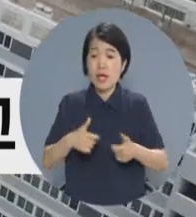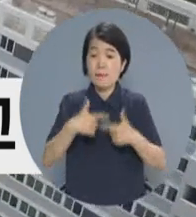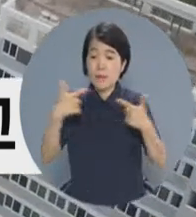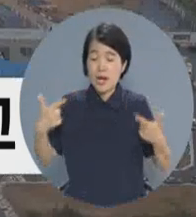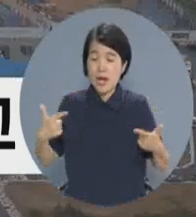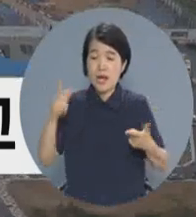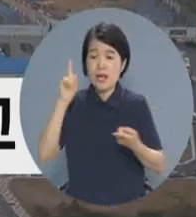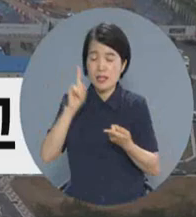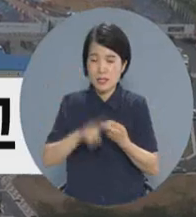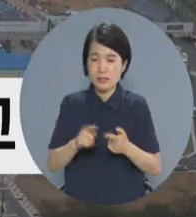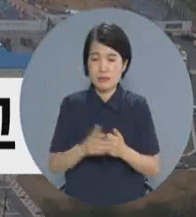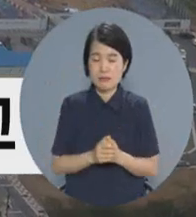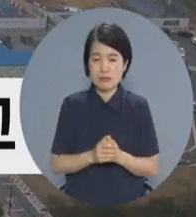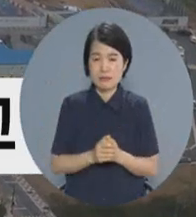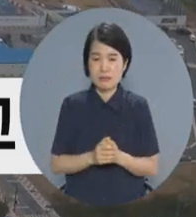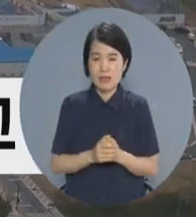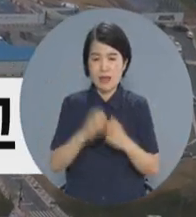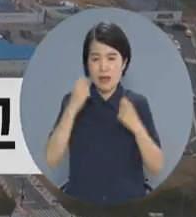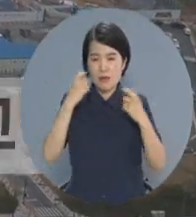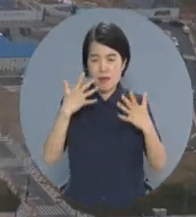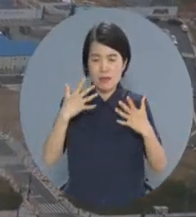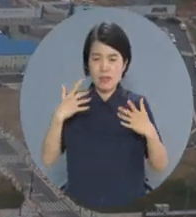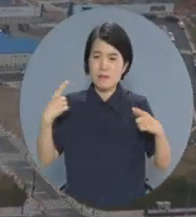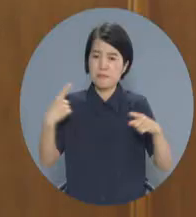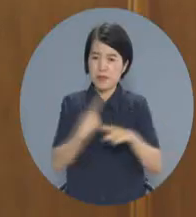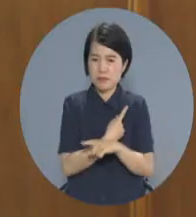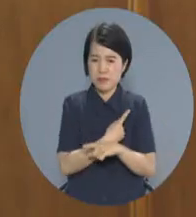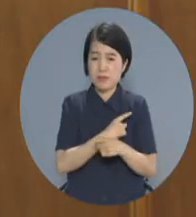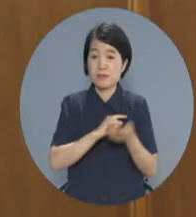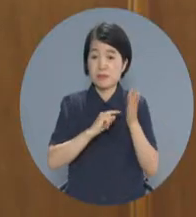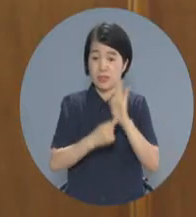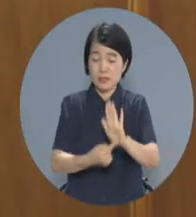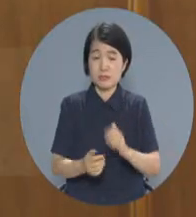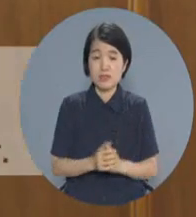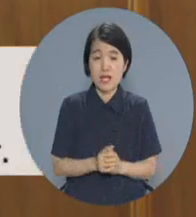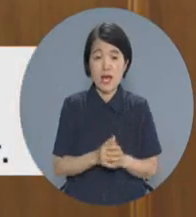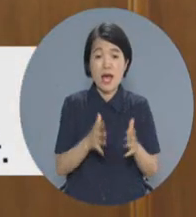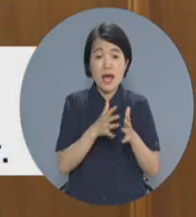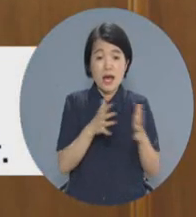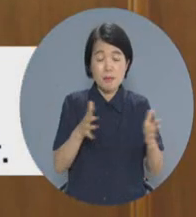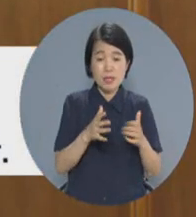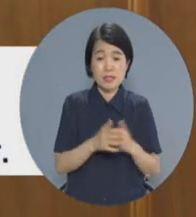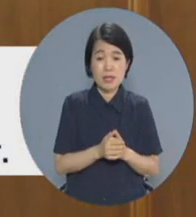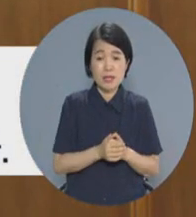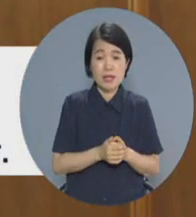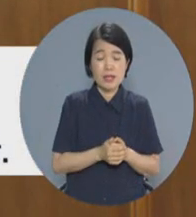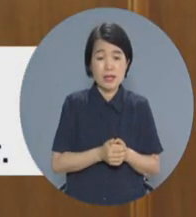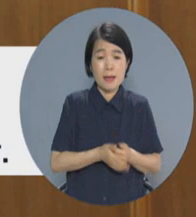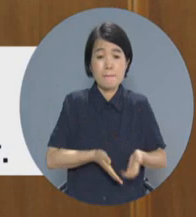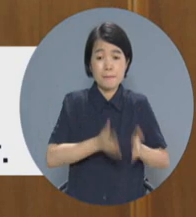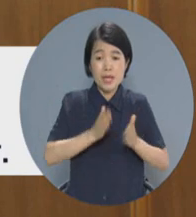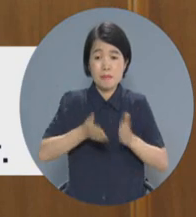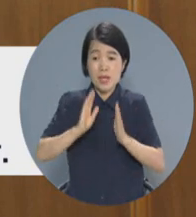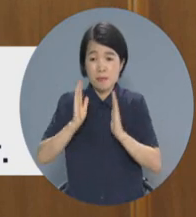사업에 대해서는 과감한 궤도 수정을 예고했습니다. 아파트가 계속 공급되는